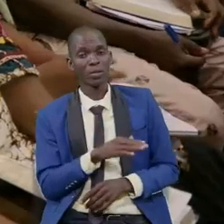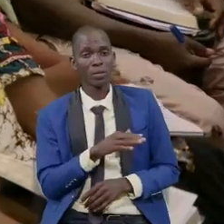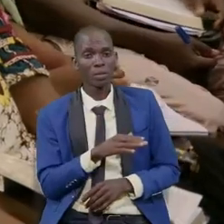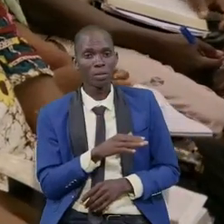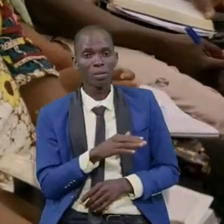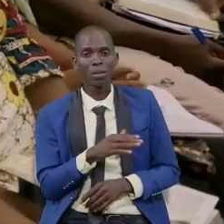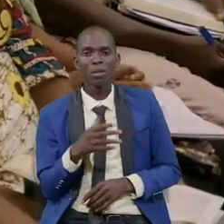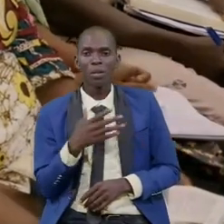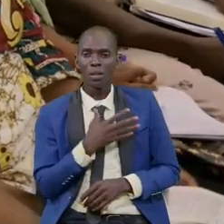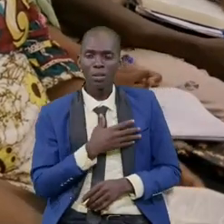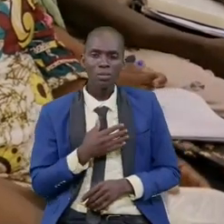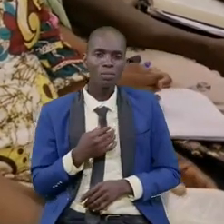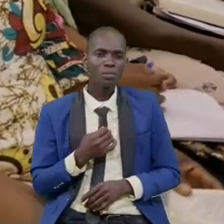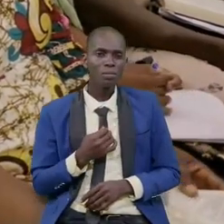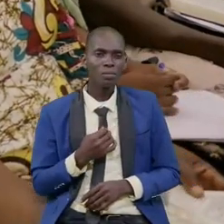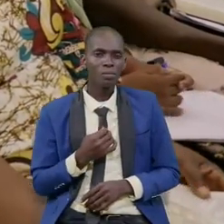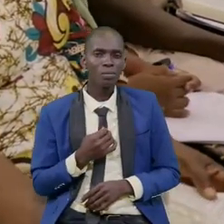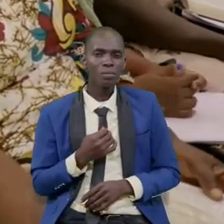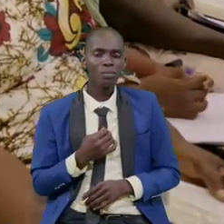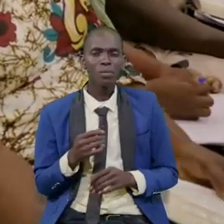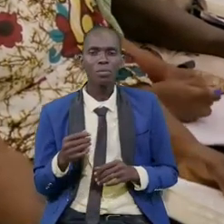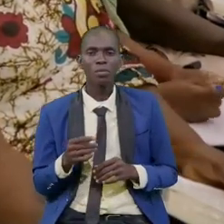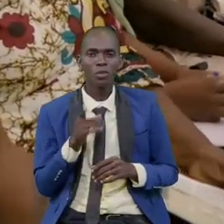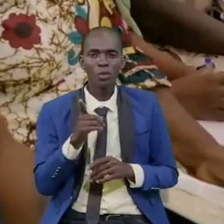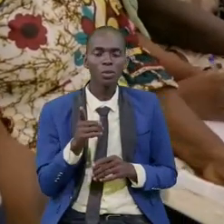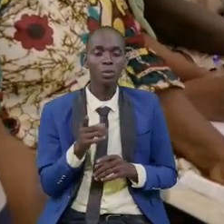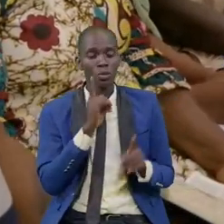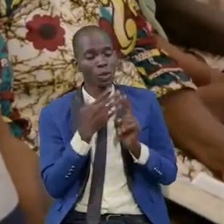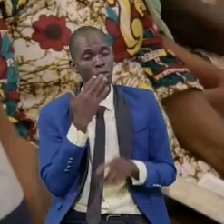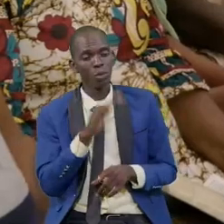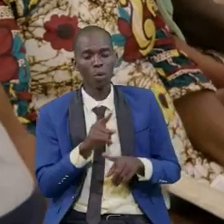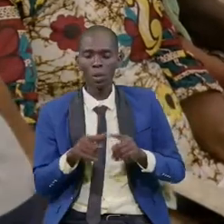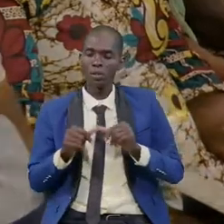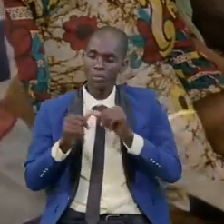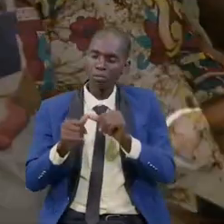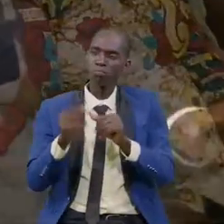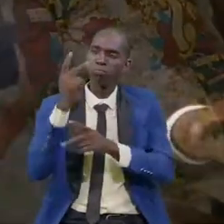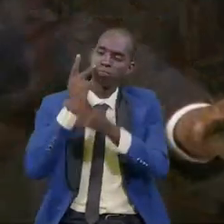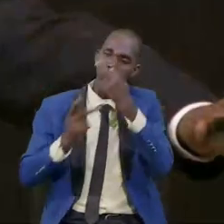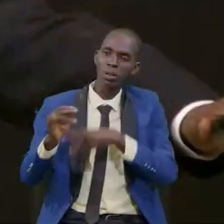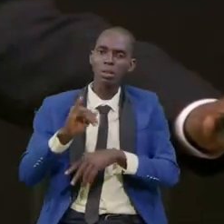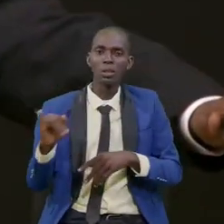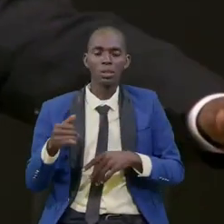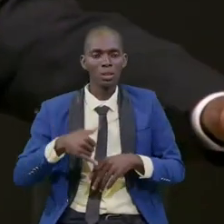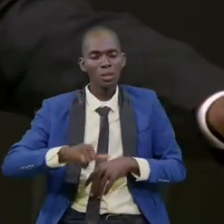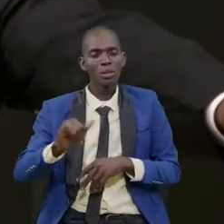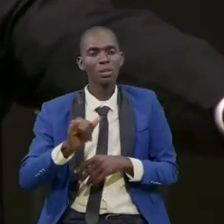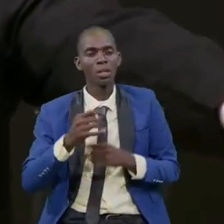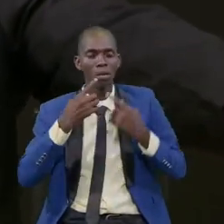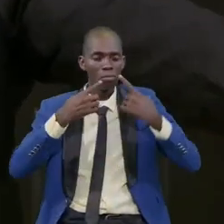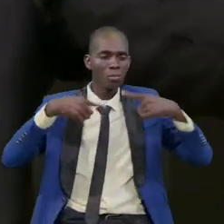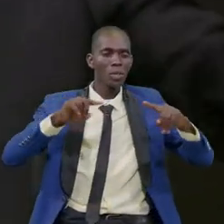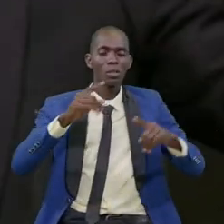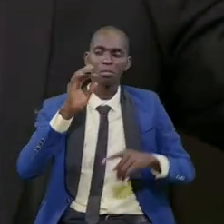On continue. Parler mal. Continue de prophétiser. On continue de proclamer